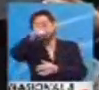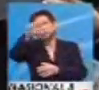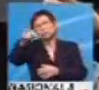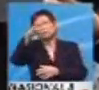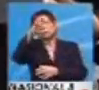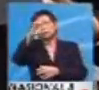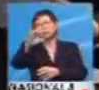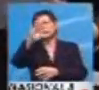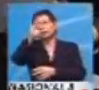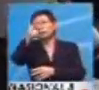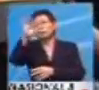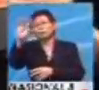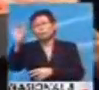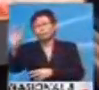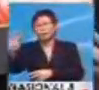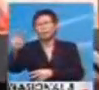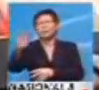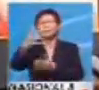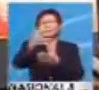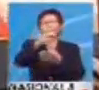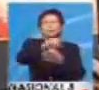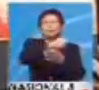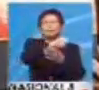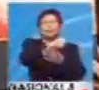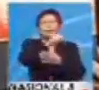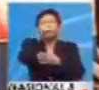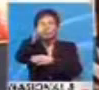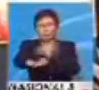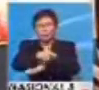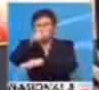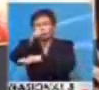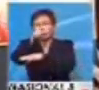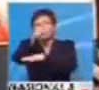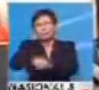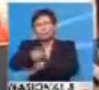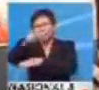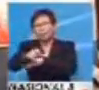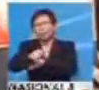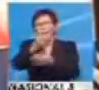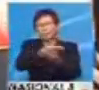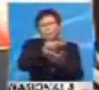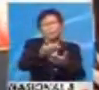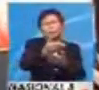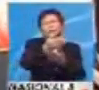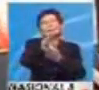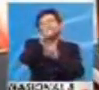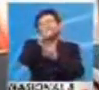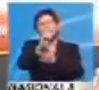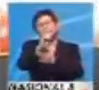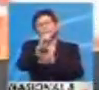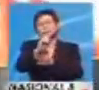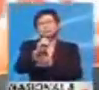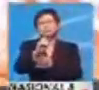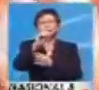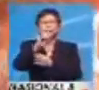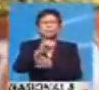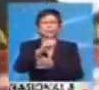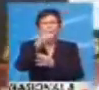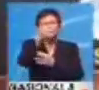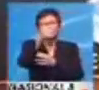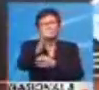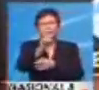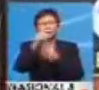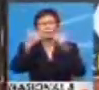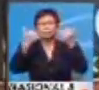68/5.784 pemegang unit yang melanggar 951/5 2 juta unit ISC kesehatan merekalah bagi